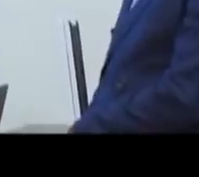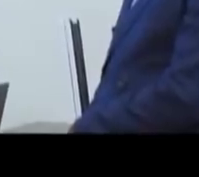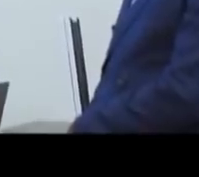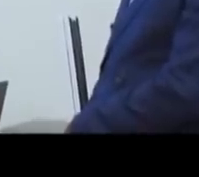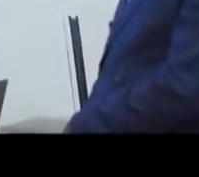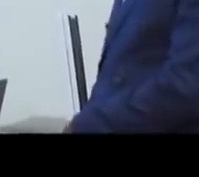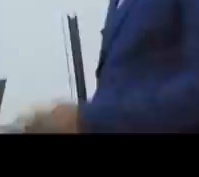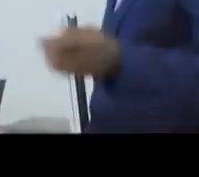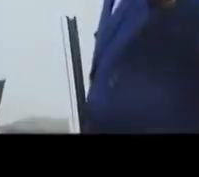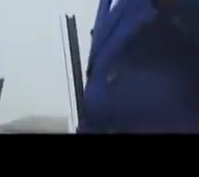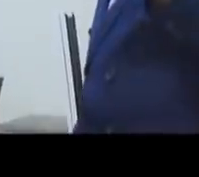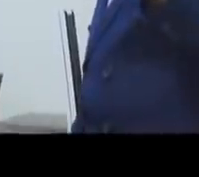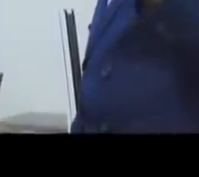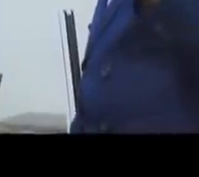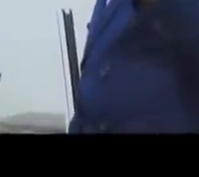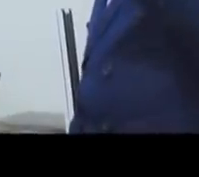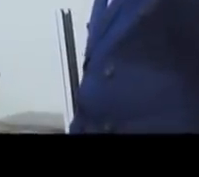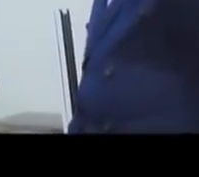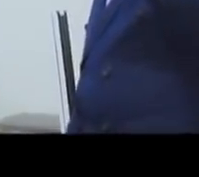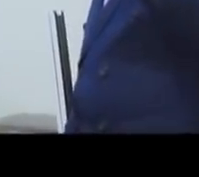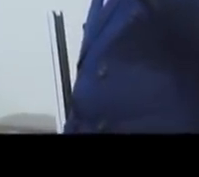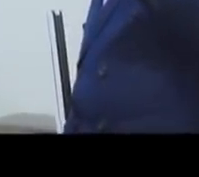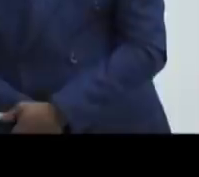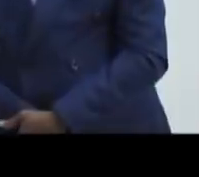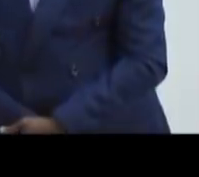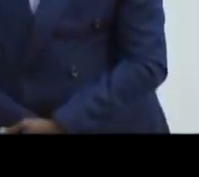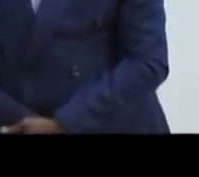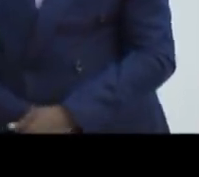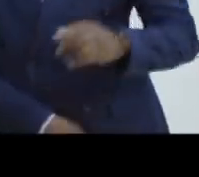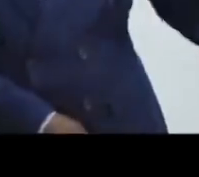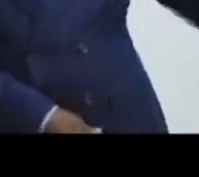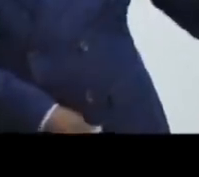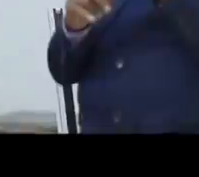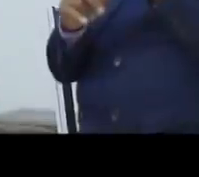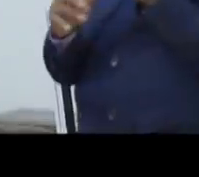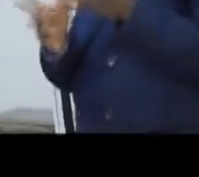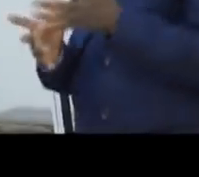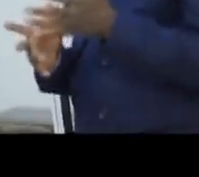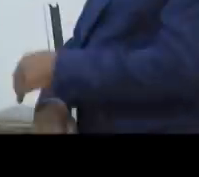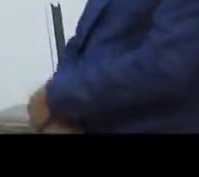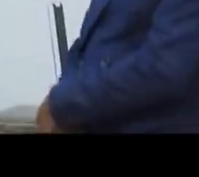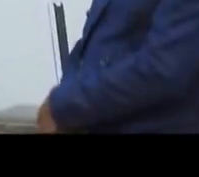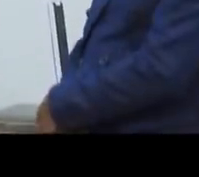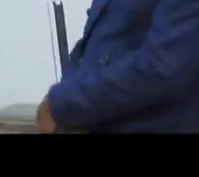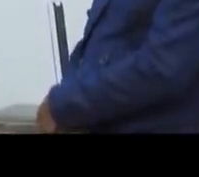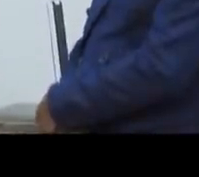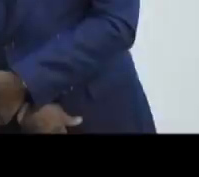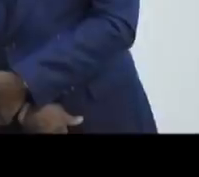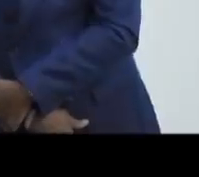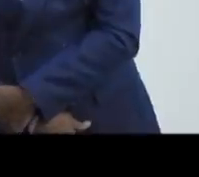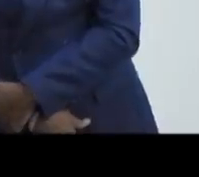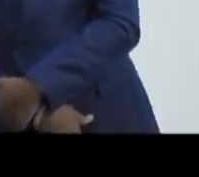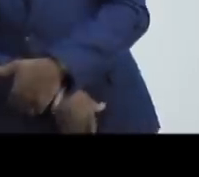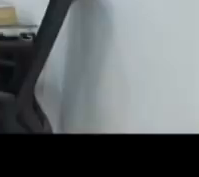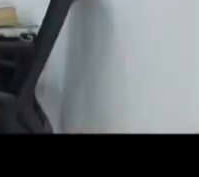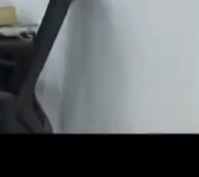Oh, il y a un bon marché. Qu'on s'en a positionné ! Ok, le petit cabot est libre. Mais déchets, on va voir les années. Non ! C'est déjà qui parle.